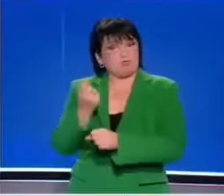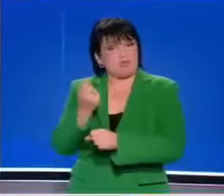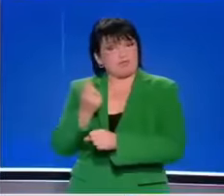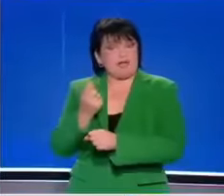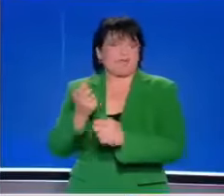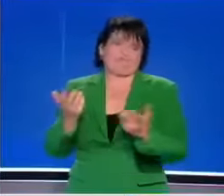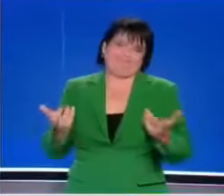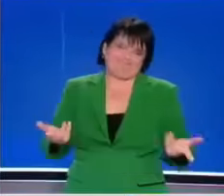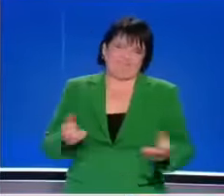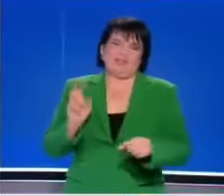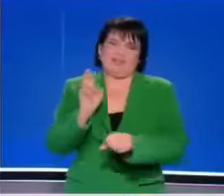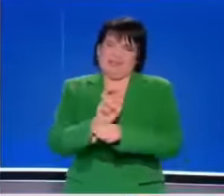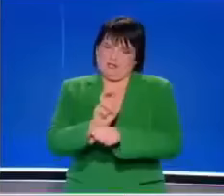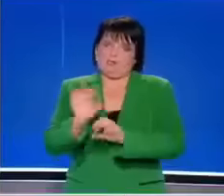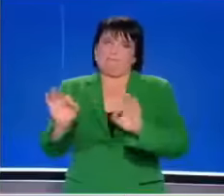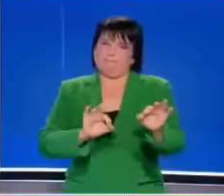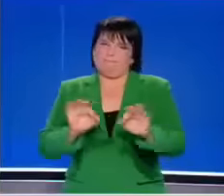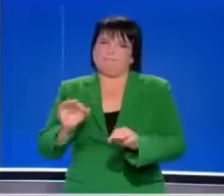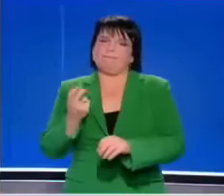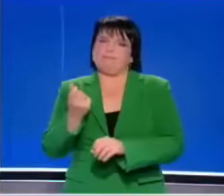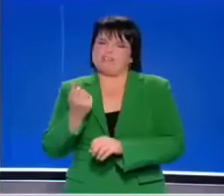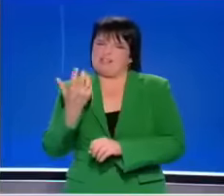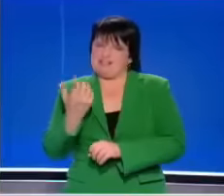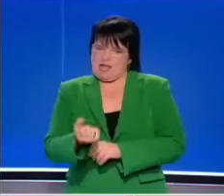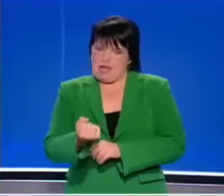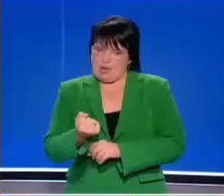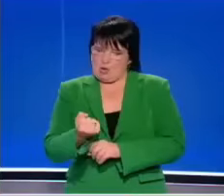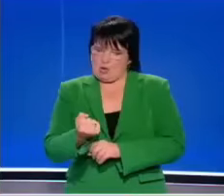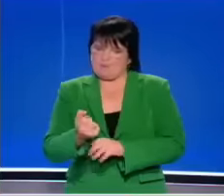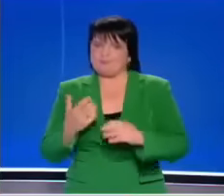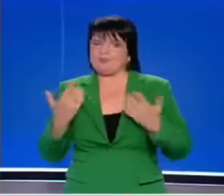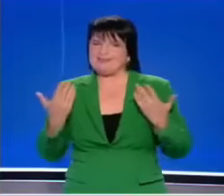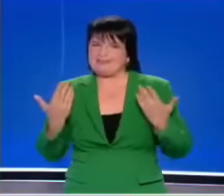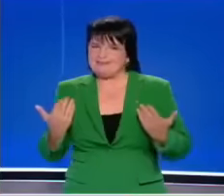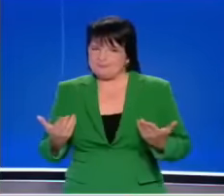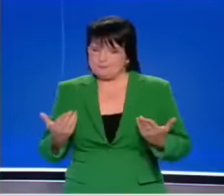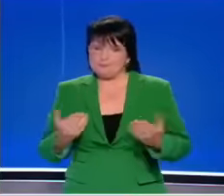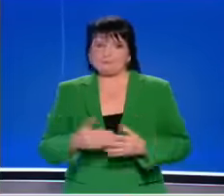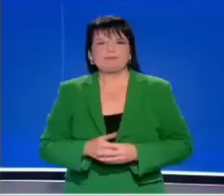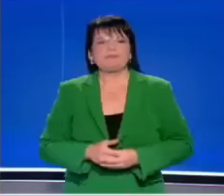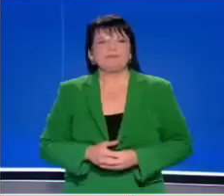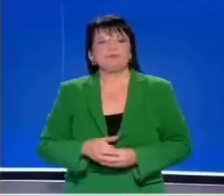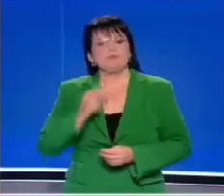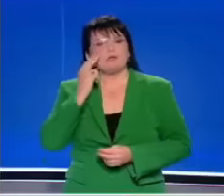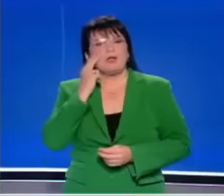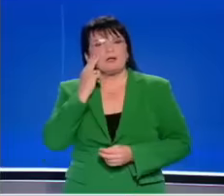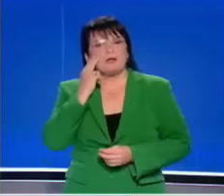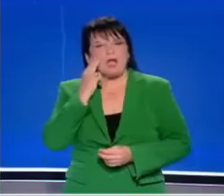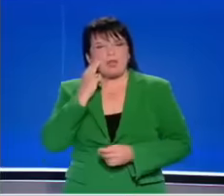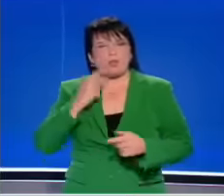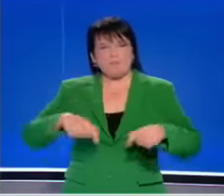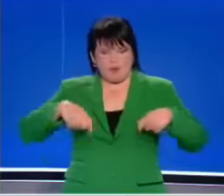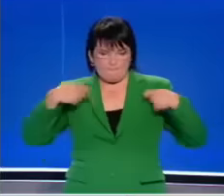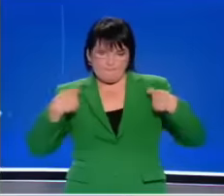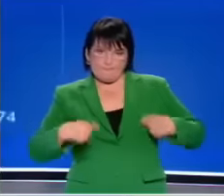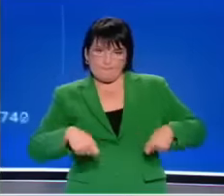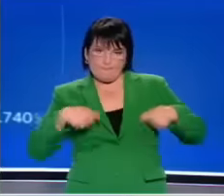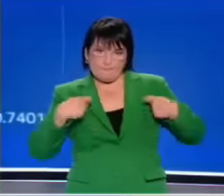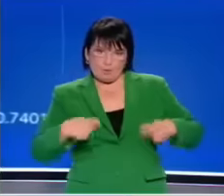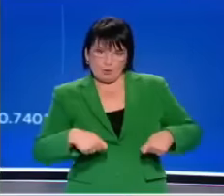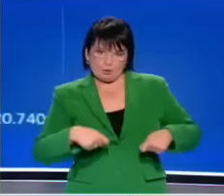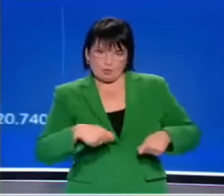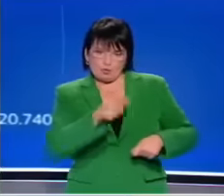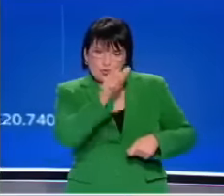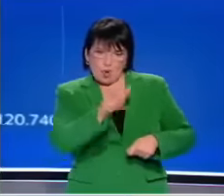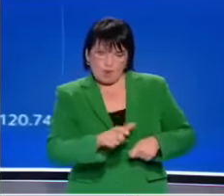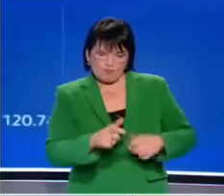στην πατρίδα του το πόθεν έσχες να τελειώσω αυτό το πόθεν έσχες ναι είναι για να δούμε πώς αλλάζει ο πλούτος των